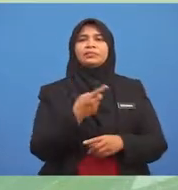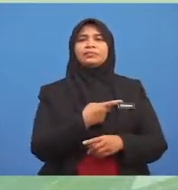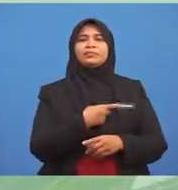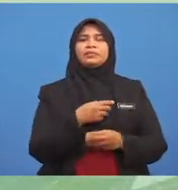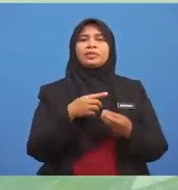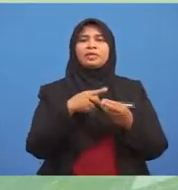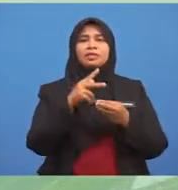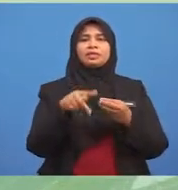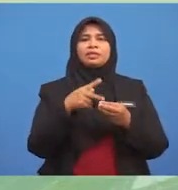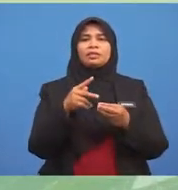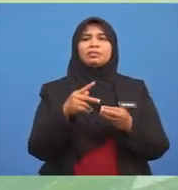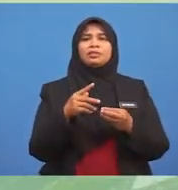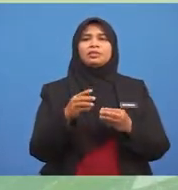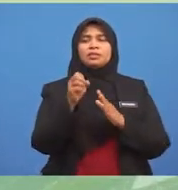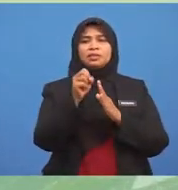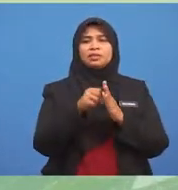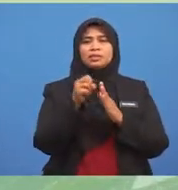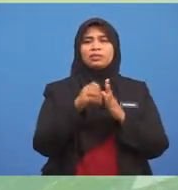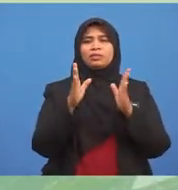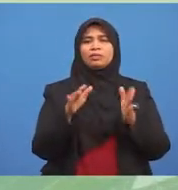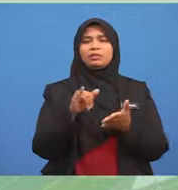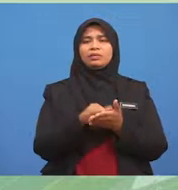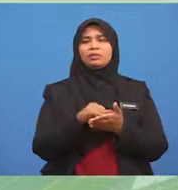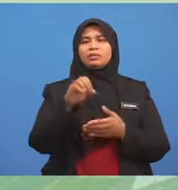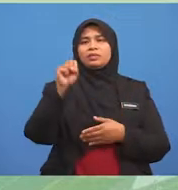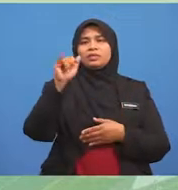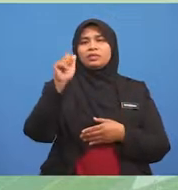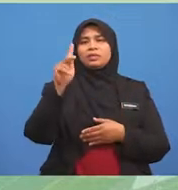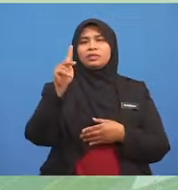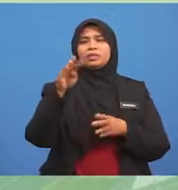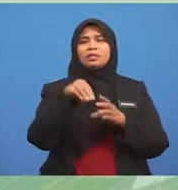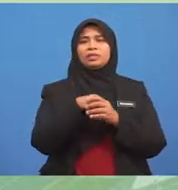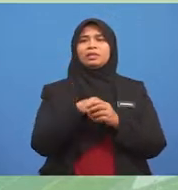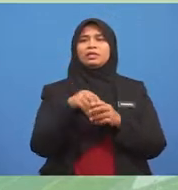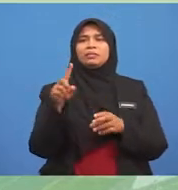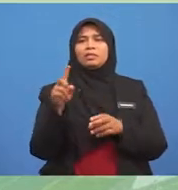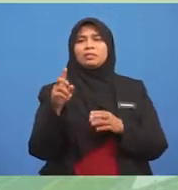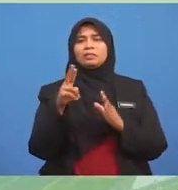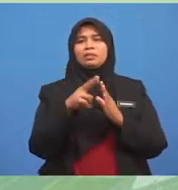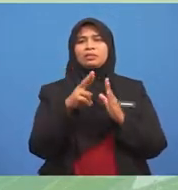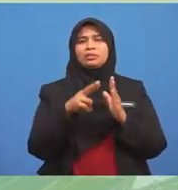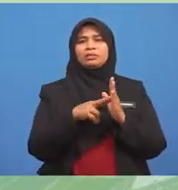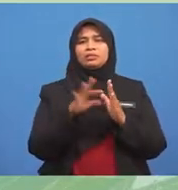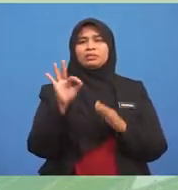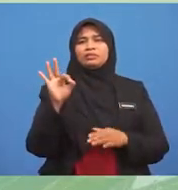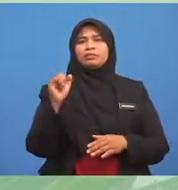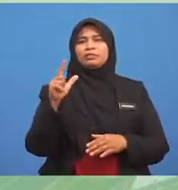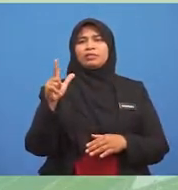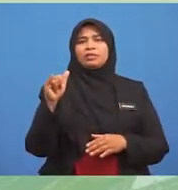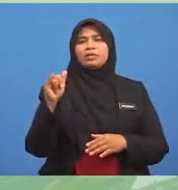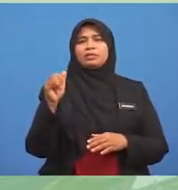Kesimpulannya di sini, apabila seseorang itu syak dalam mana-mana rukun fi'li, maka hendaklah